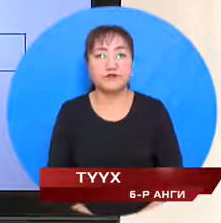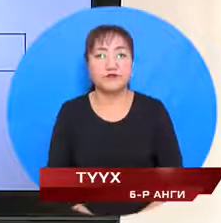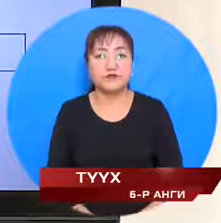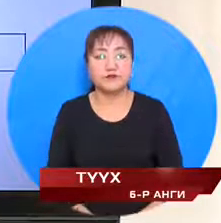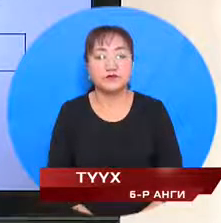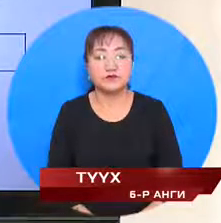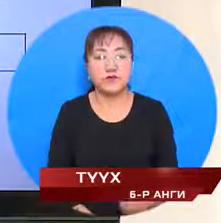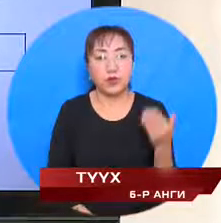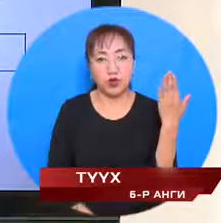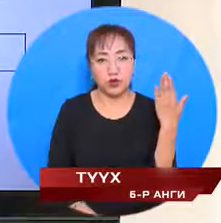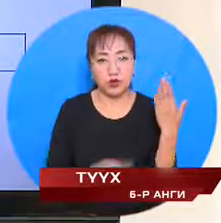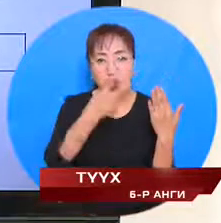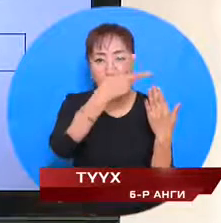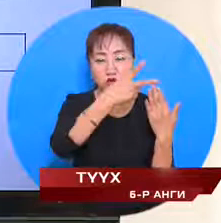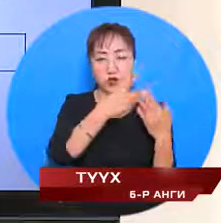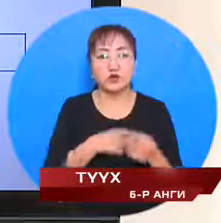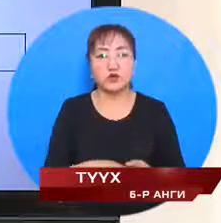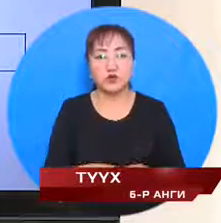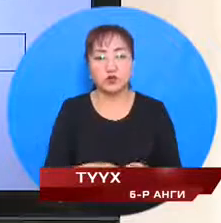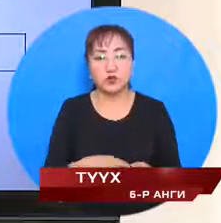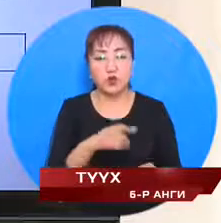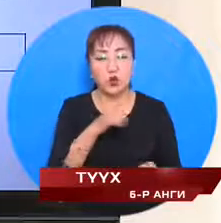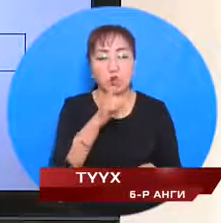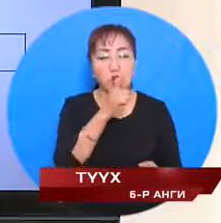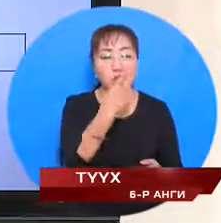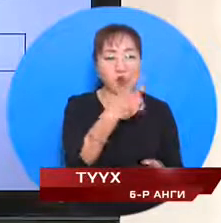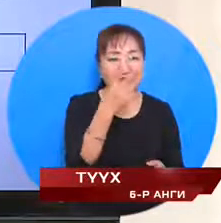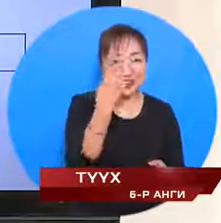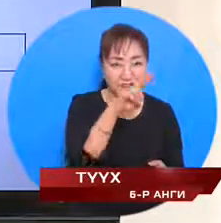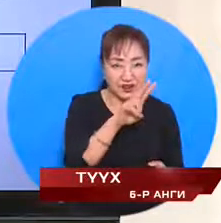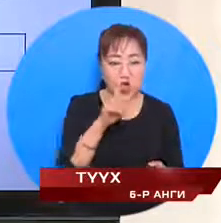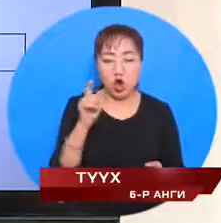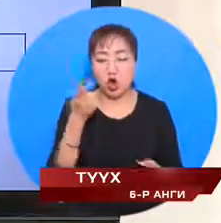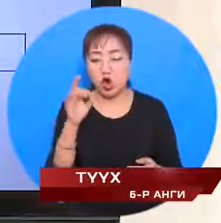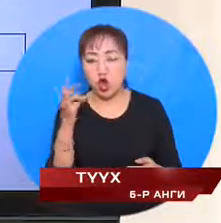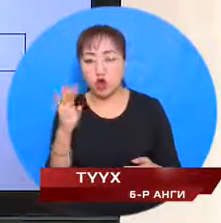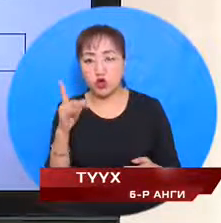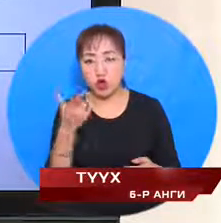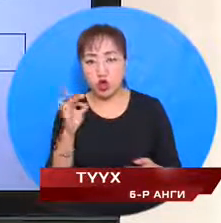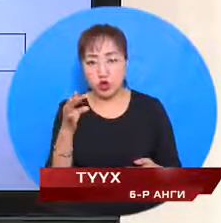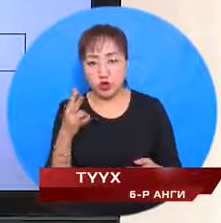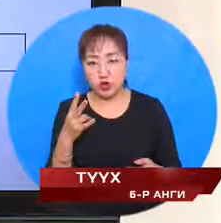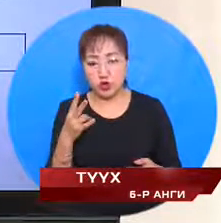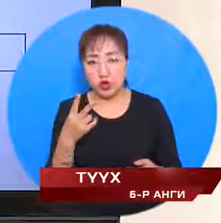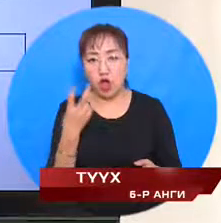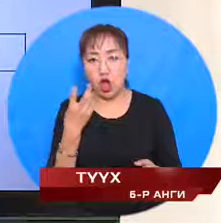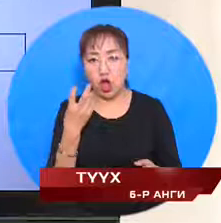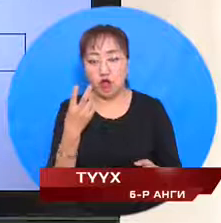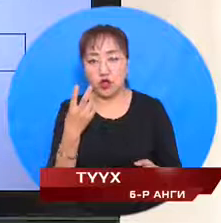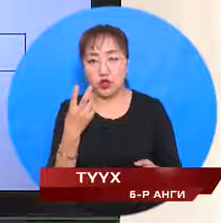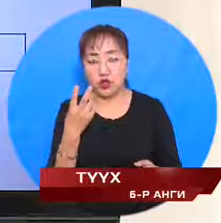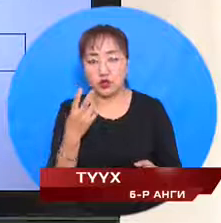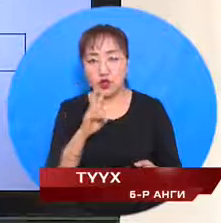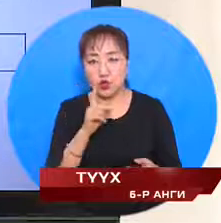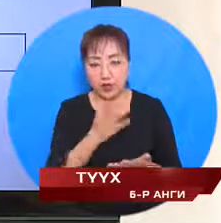За босоогийн 2. Хүнд буюу хөнгөн морин цэргээр бол хамгаалж байсан юм байна тийм ээ. А энийг бол ховд аймагт байгаа буюу хатны сүг